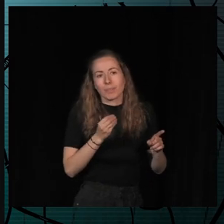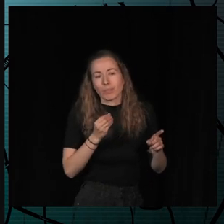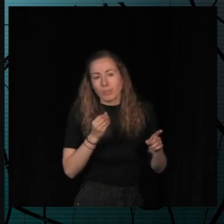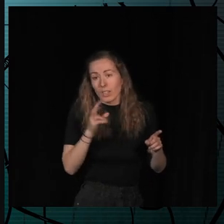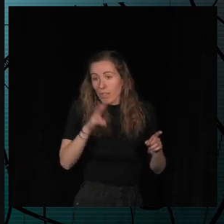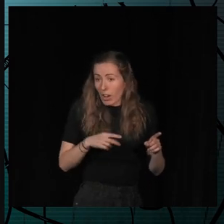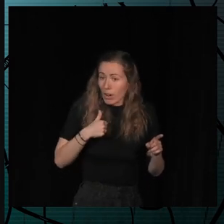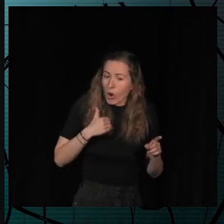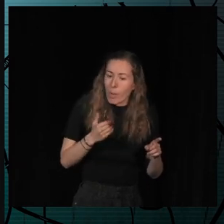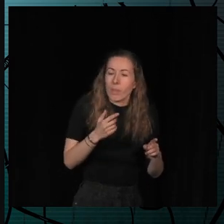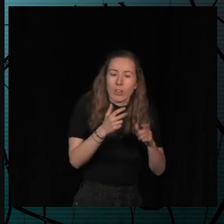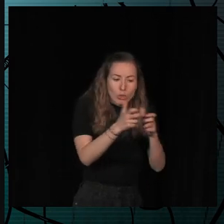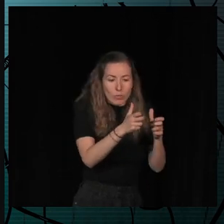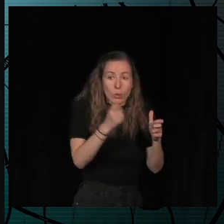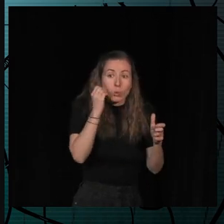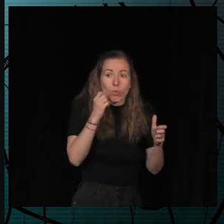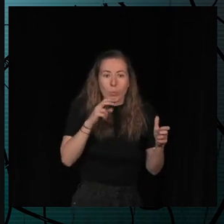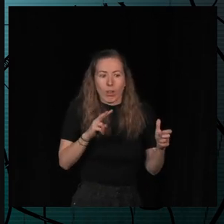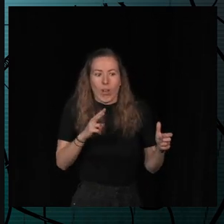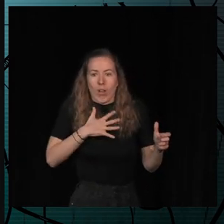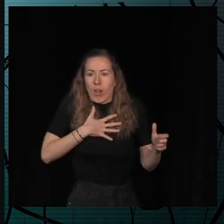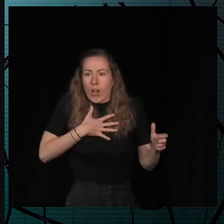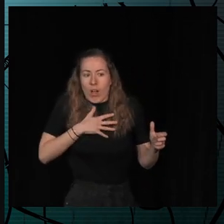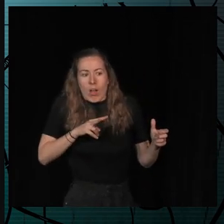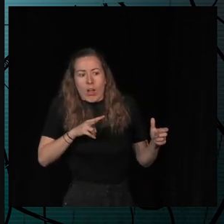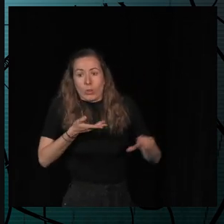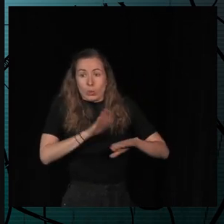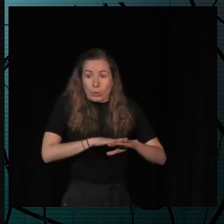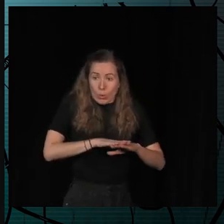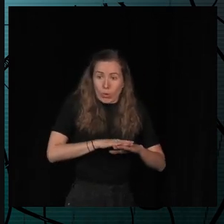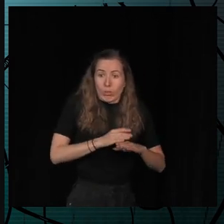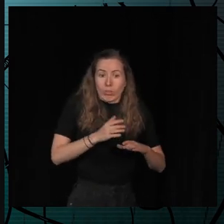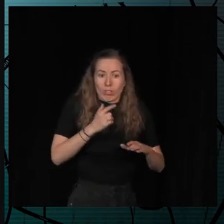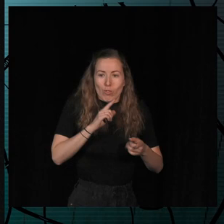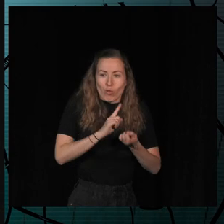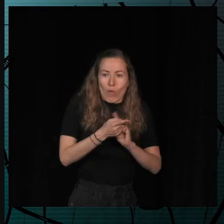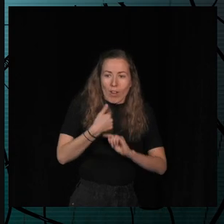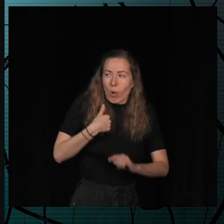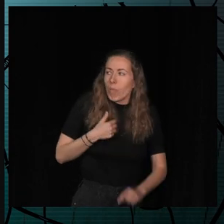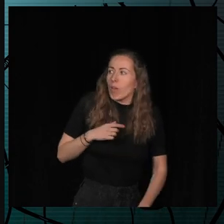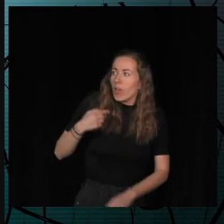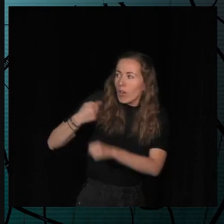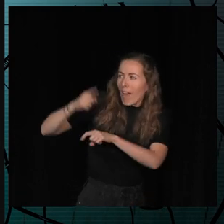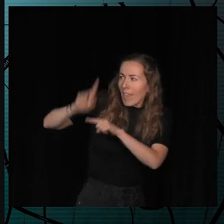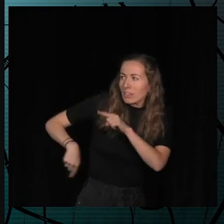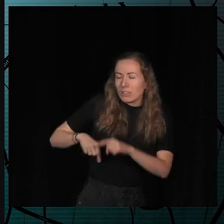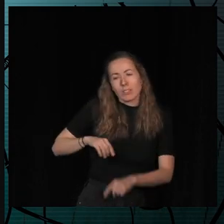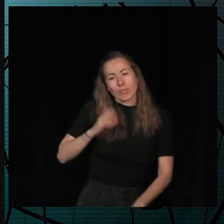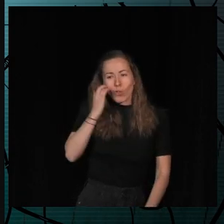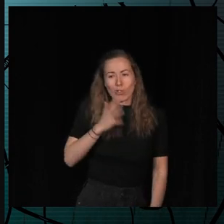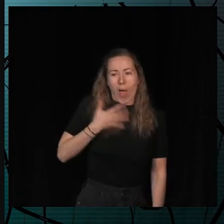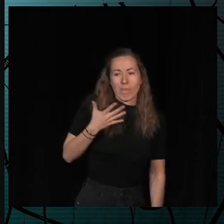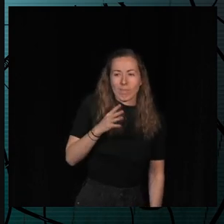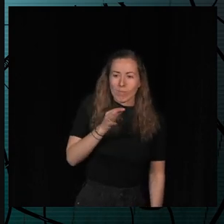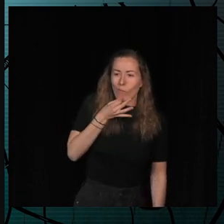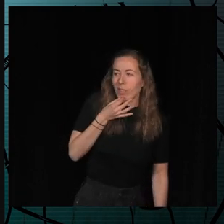plus le jeu vidéo fait peur bah plus ça en fait un objet de transgression c'est le paradoxe aussi un